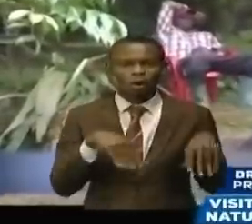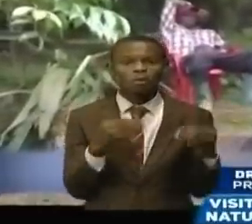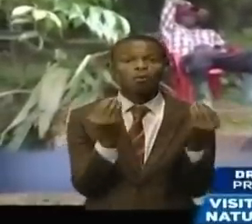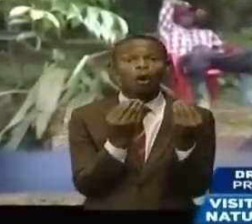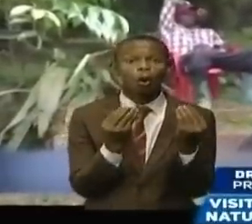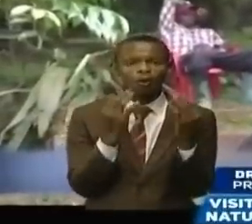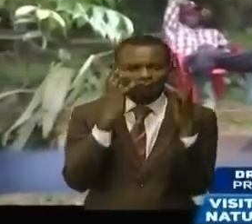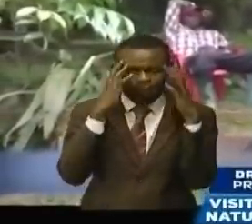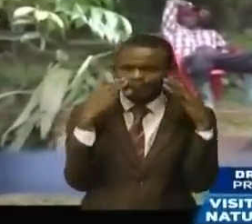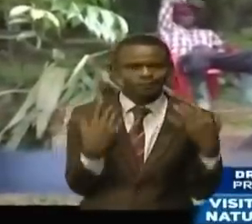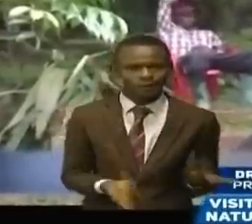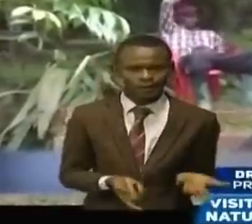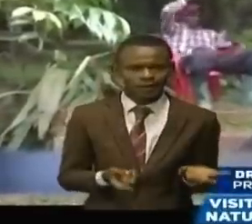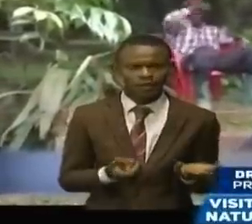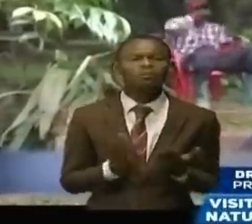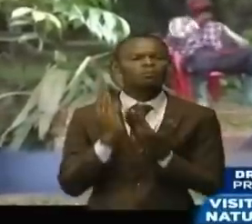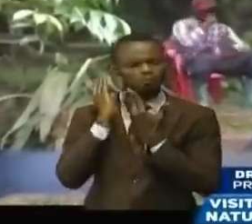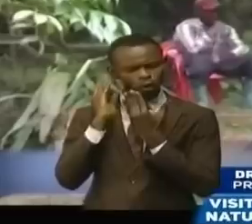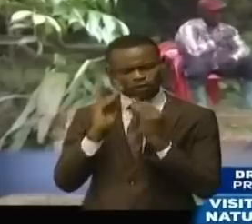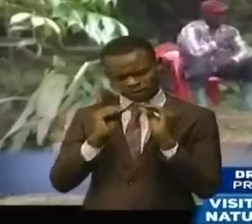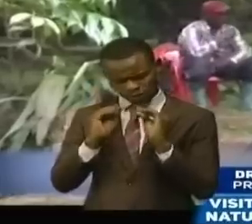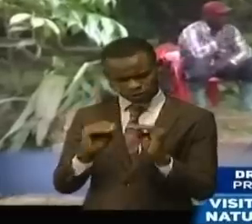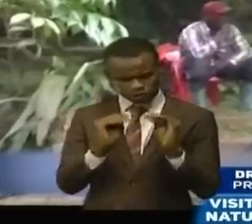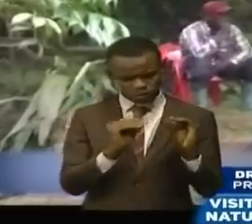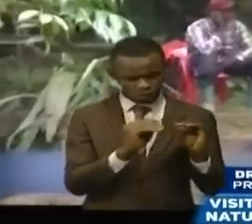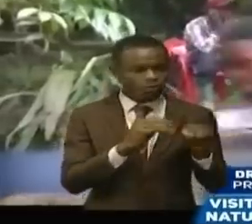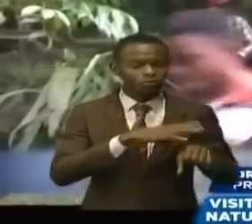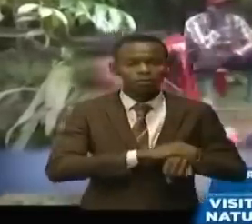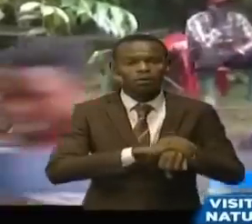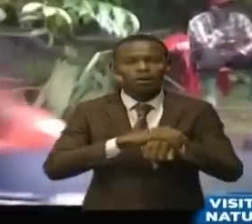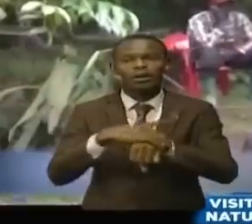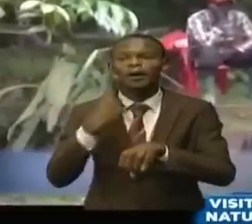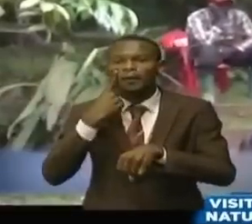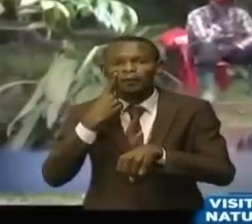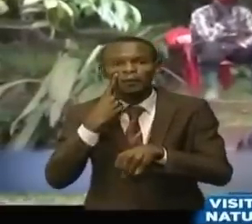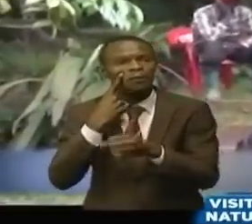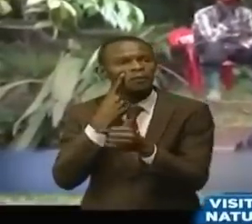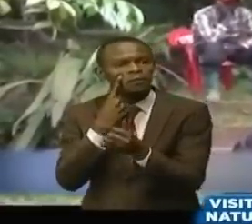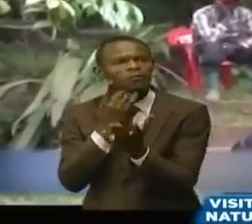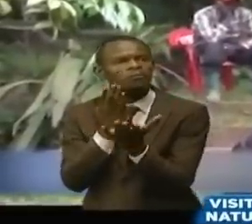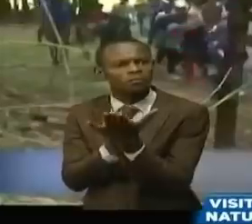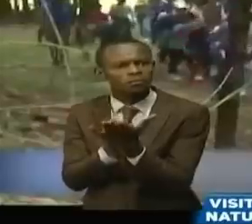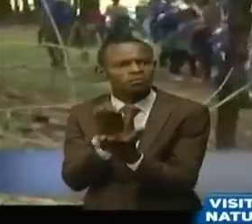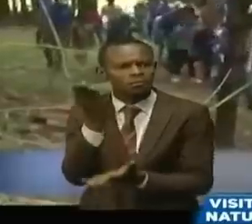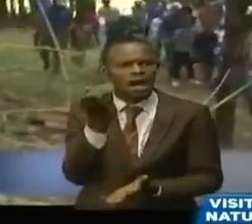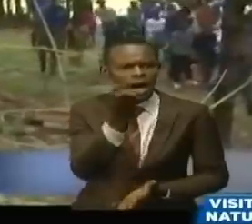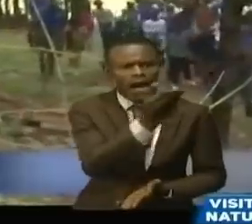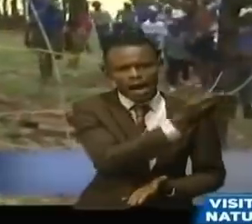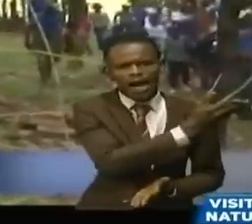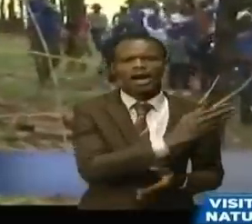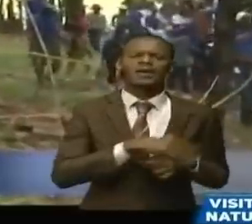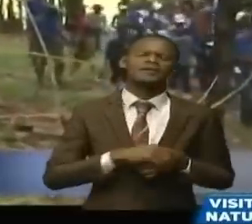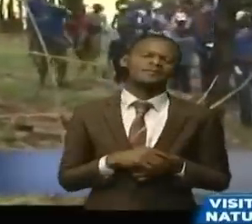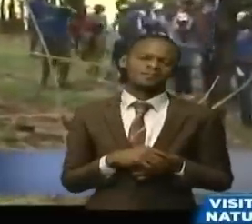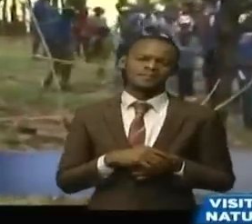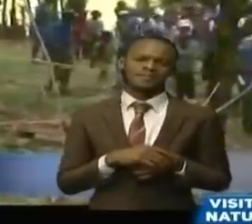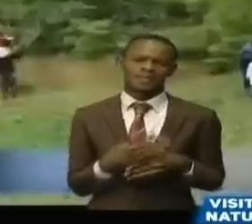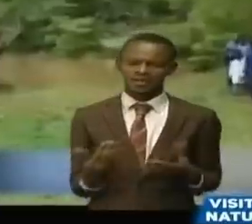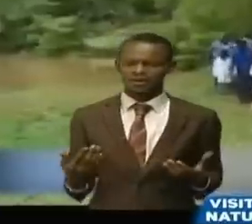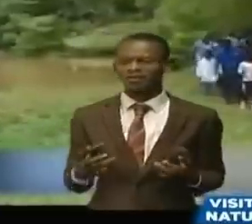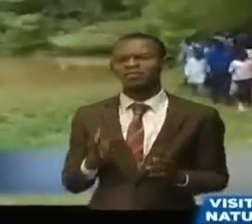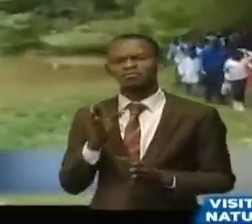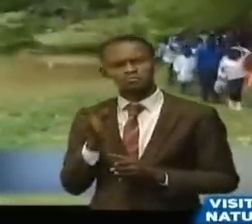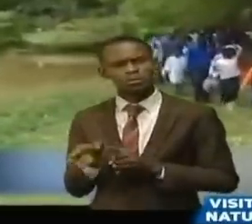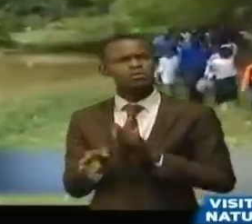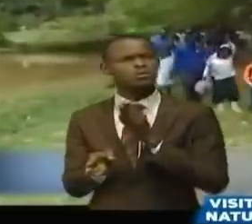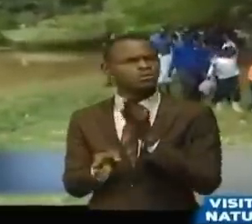S'ils n'ont pas de connaissances, s'ils ne découvrent pas ce milieu, s'ils ne découvrent pas ces activités. Ces enfants curieux ont marché pendant